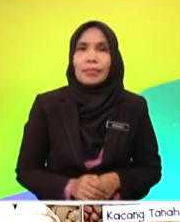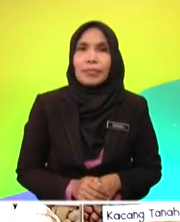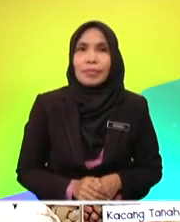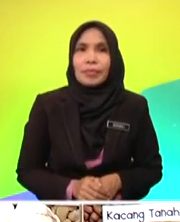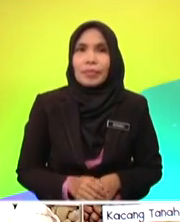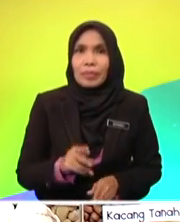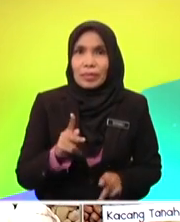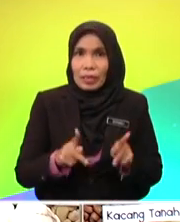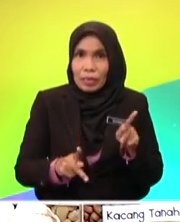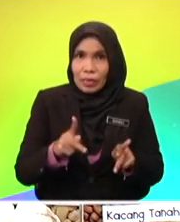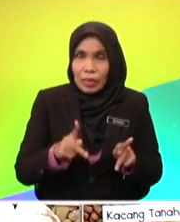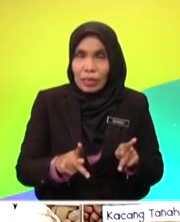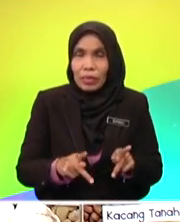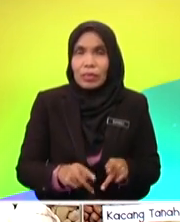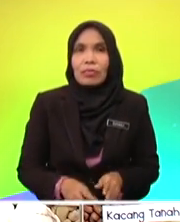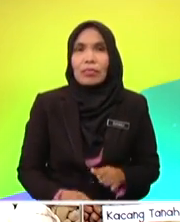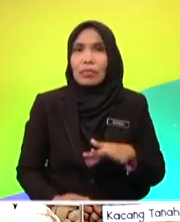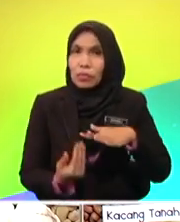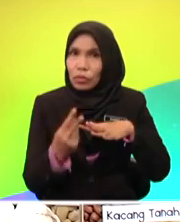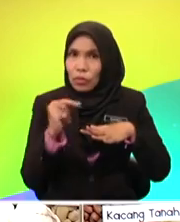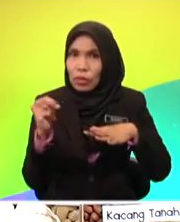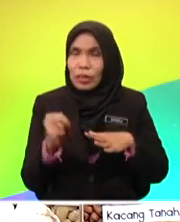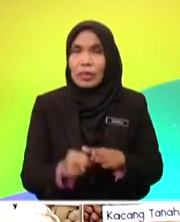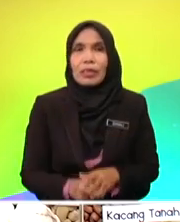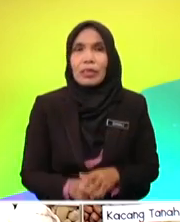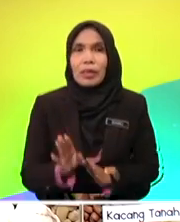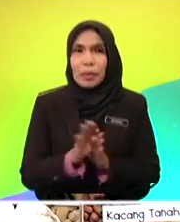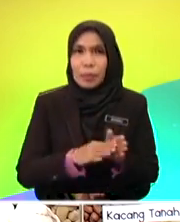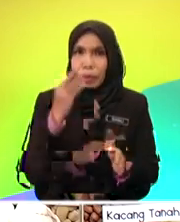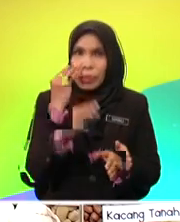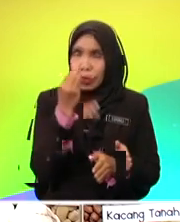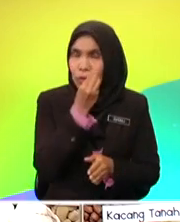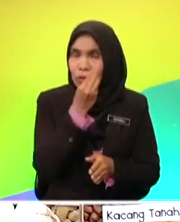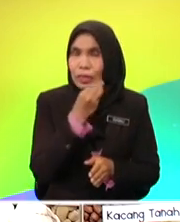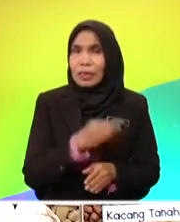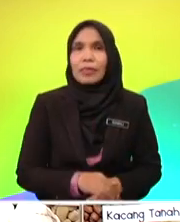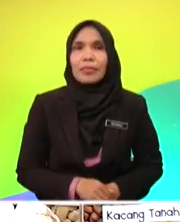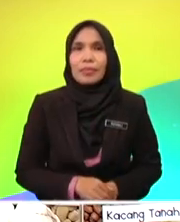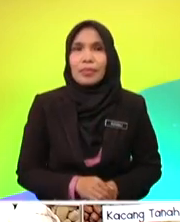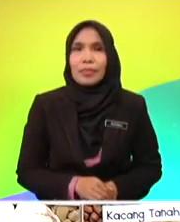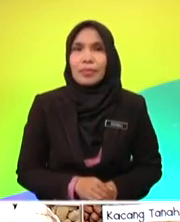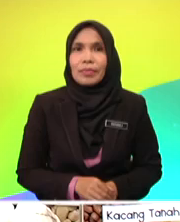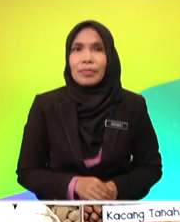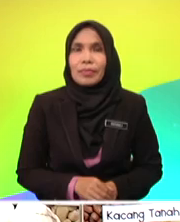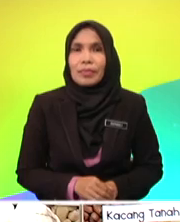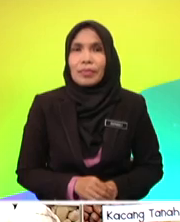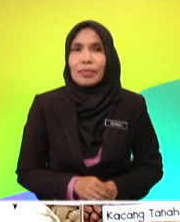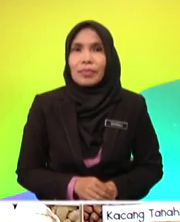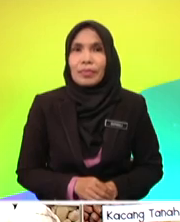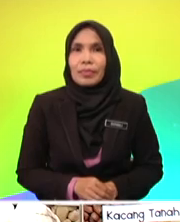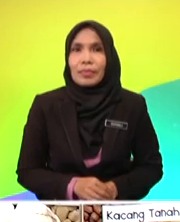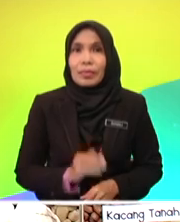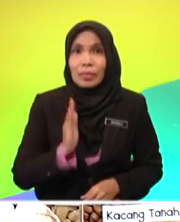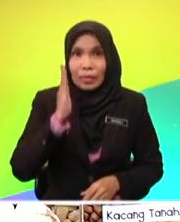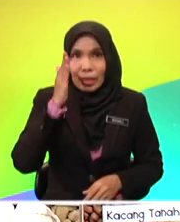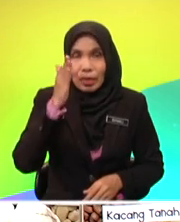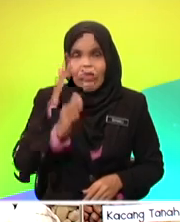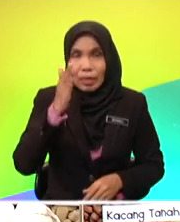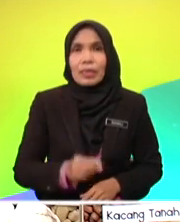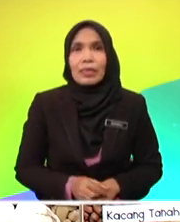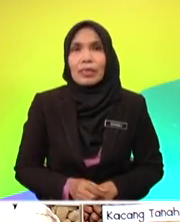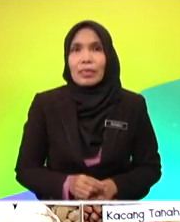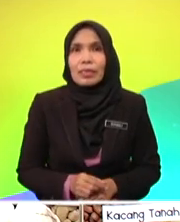dia membiak menggunakan bunga. Maksudnya bunga adalah salah satu organ ataupun bahagian pembiakan untuk tumbuhan